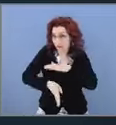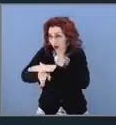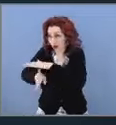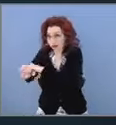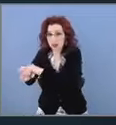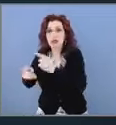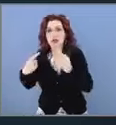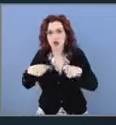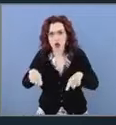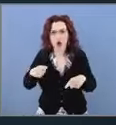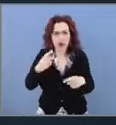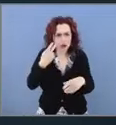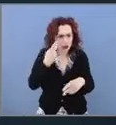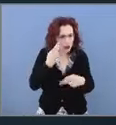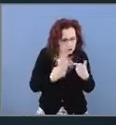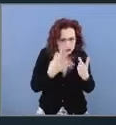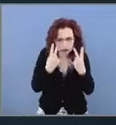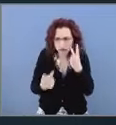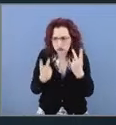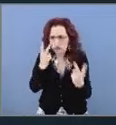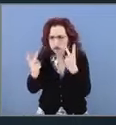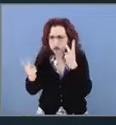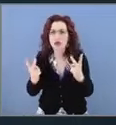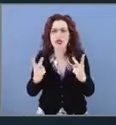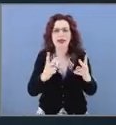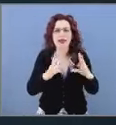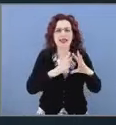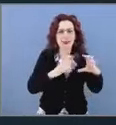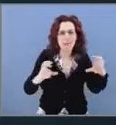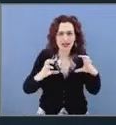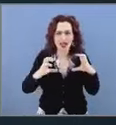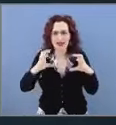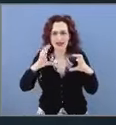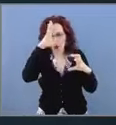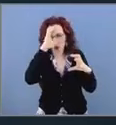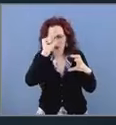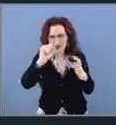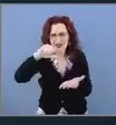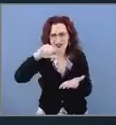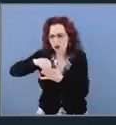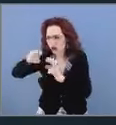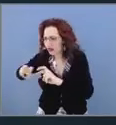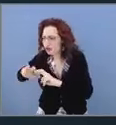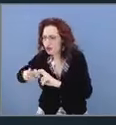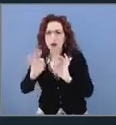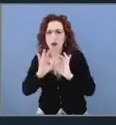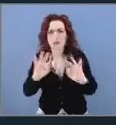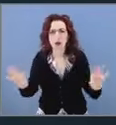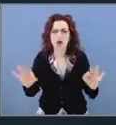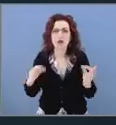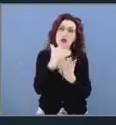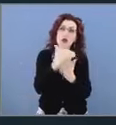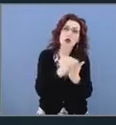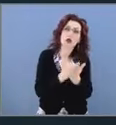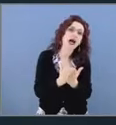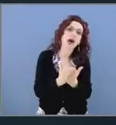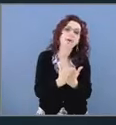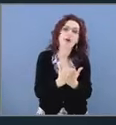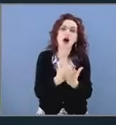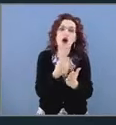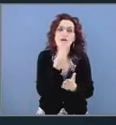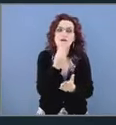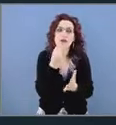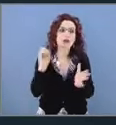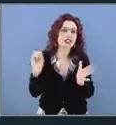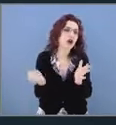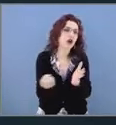le università, i centri di ricerca sono pronte. Con il programma Food Innovation Hub, avviato poco prima del Covid, svolto durante